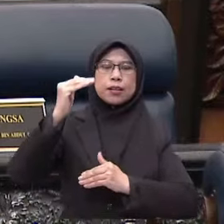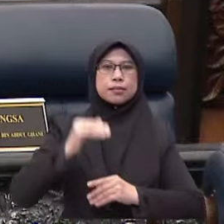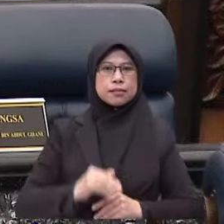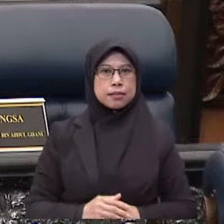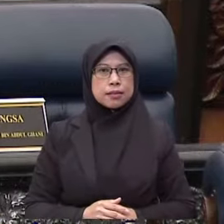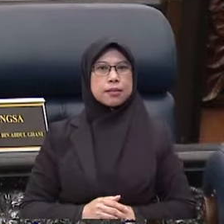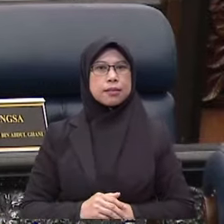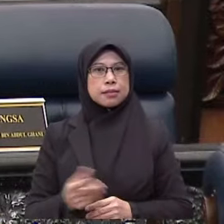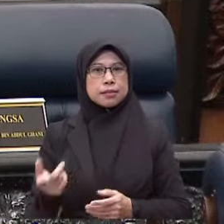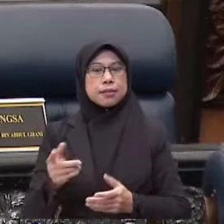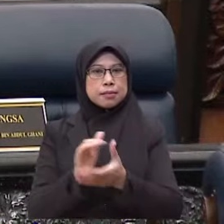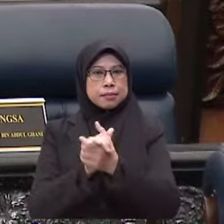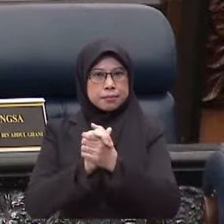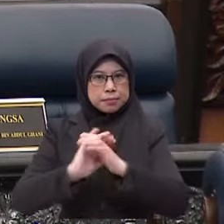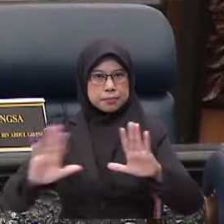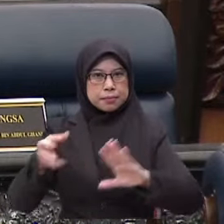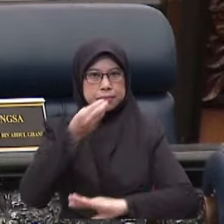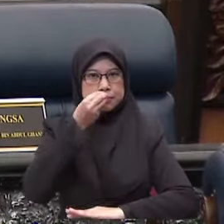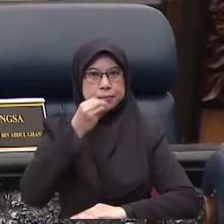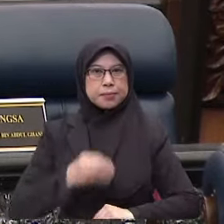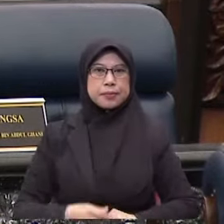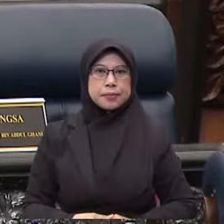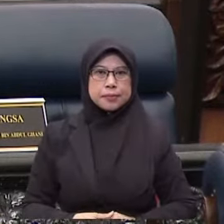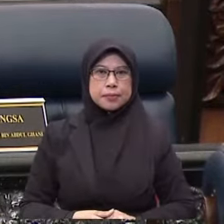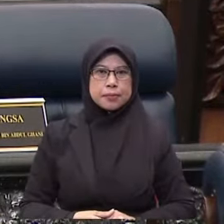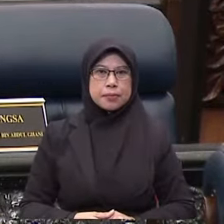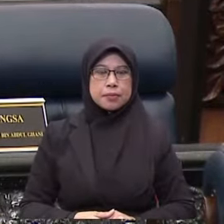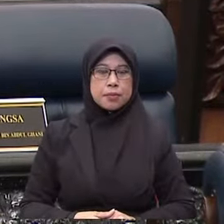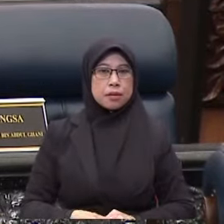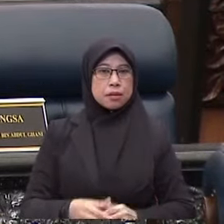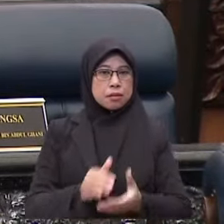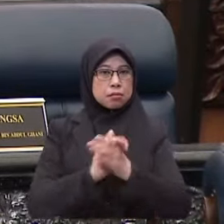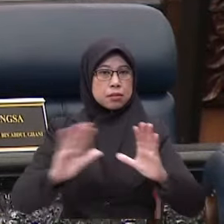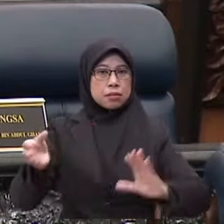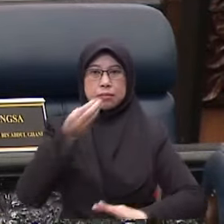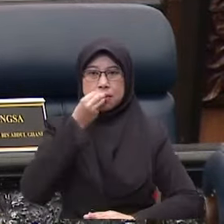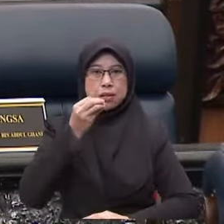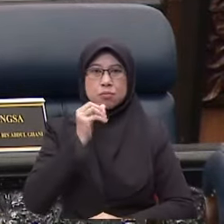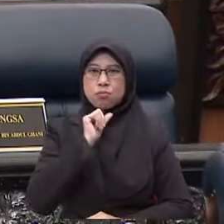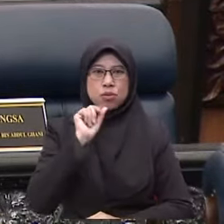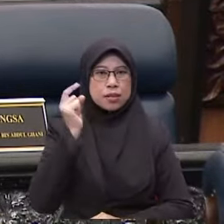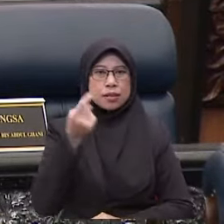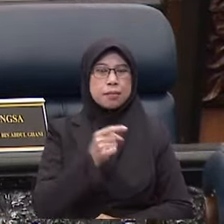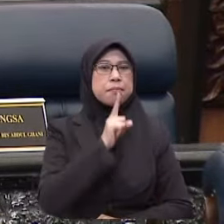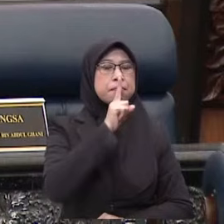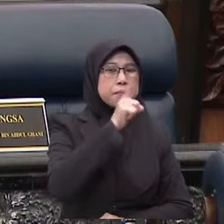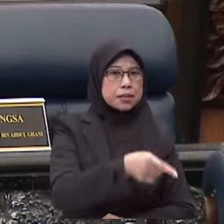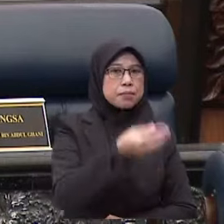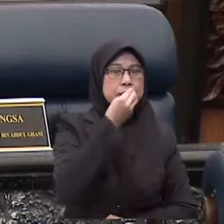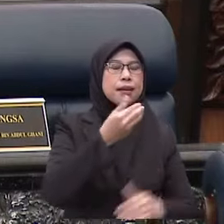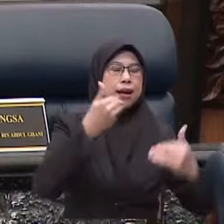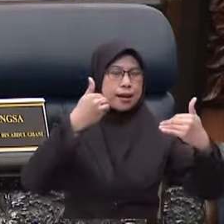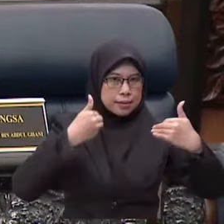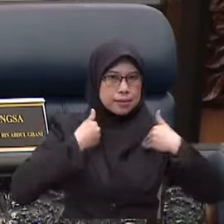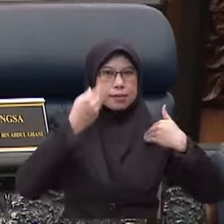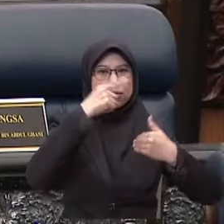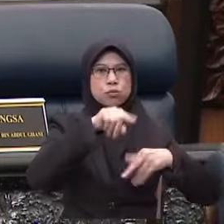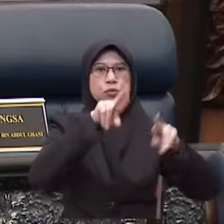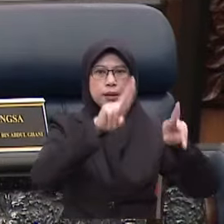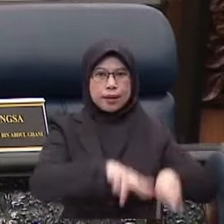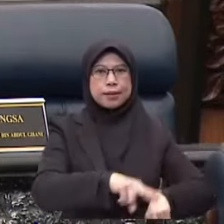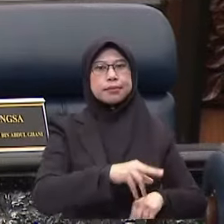segi food securiti mereka food securiti bukanlah semata-mata memastikan makanan sentiasa ada untuk keperuan